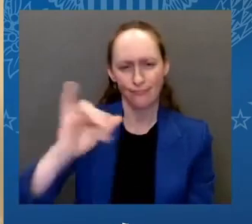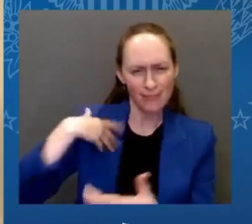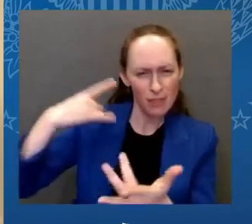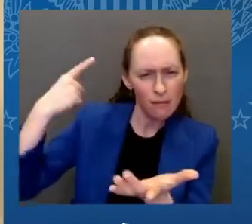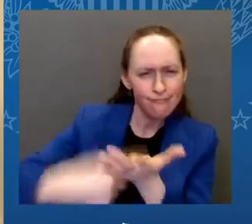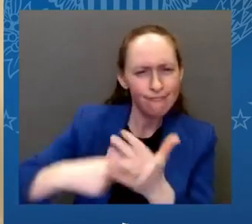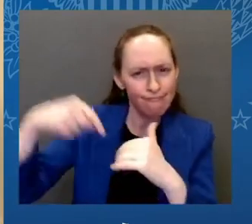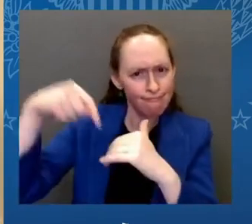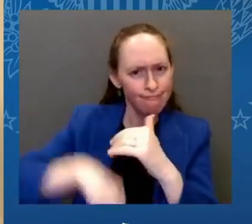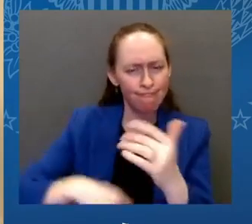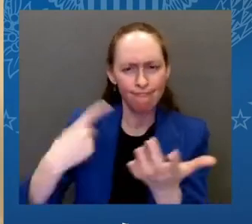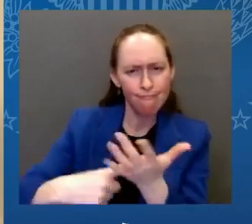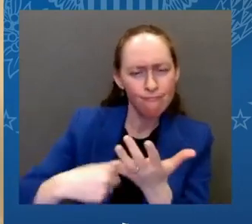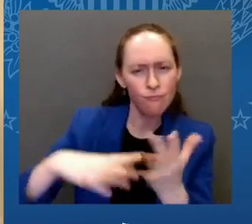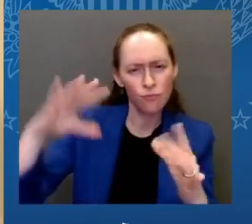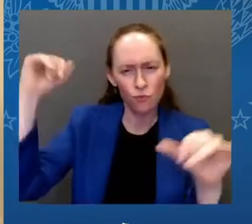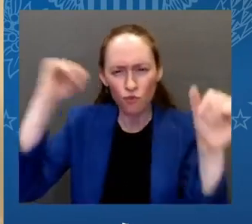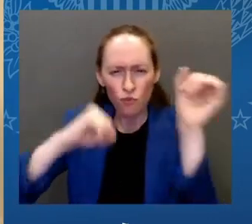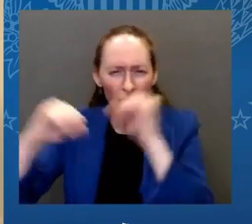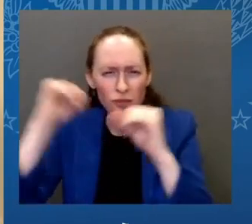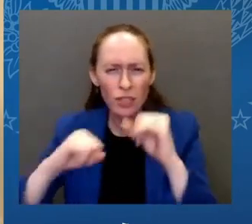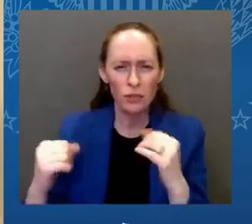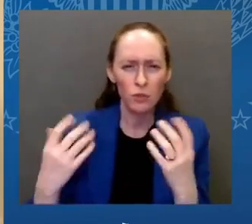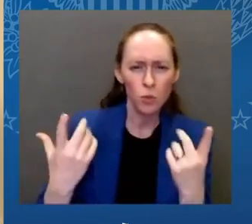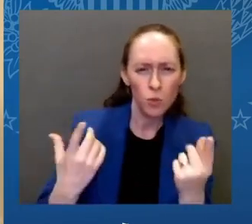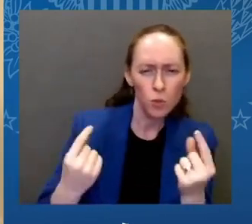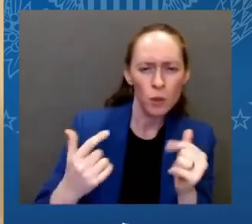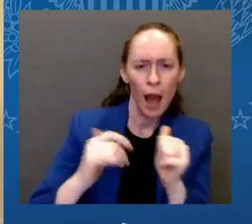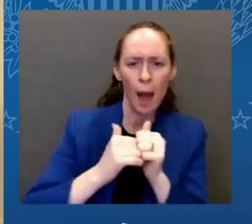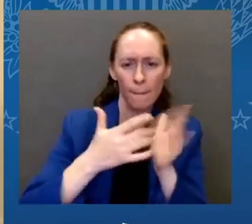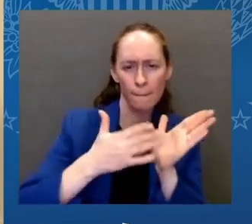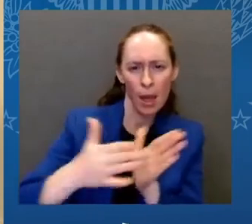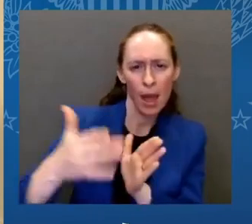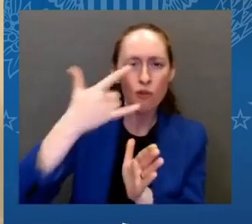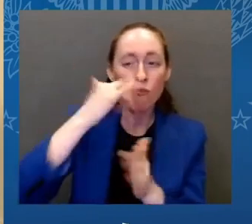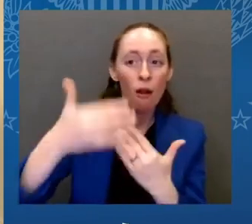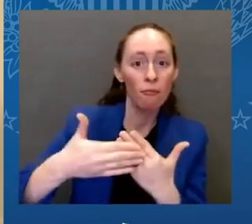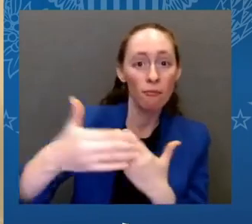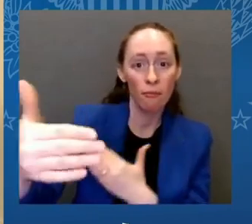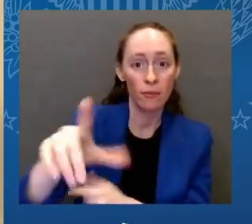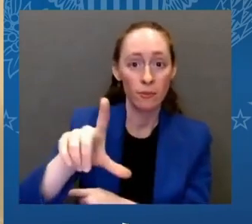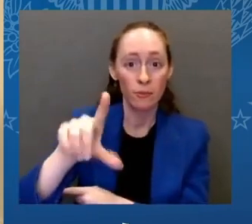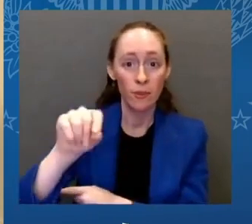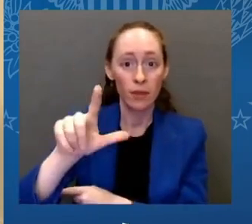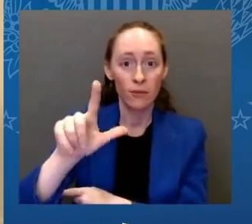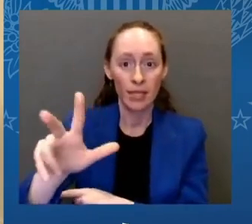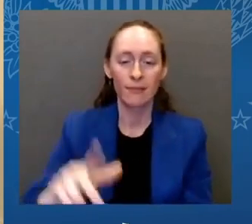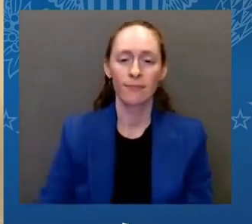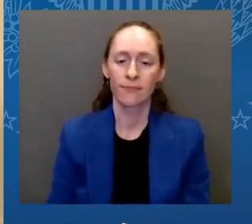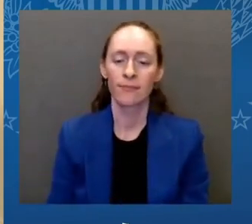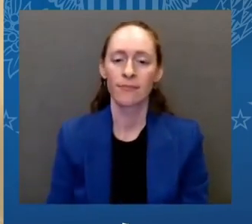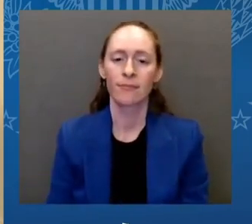готуємось. Це важливо для усіх українців. І я сподіваюся, що дякую, по-перше, ще раз пану